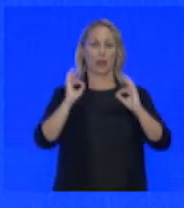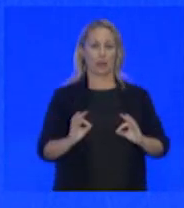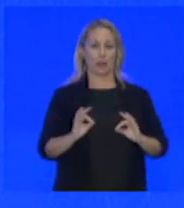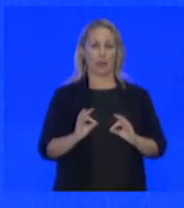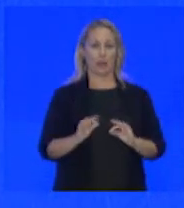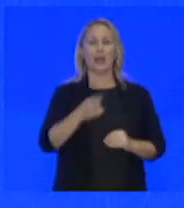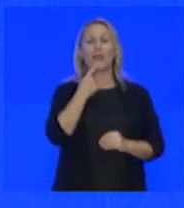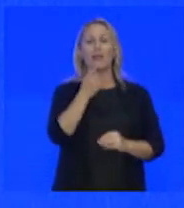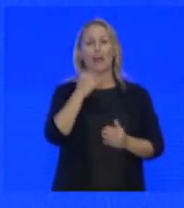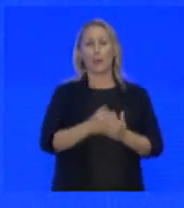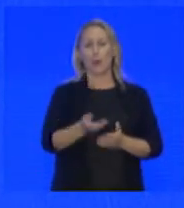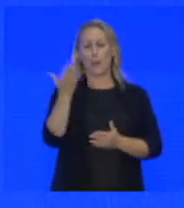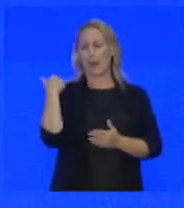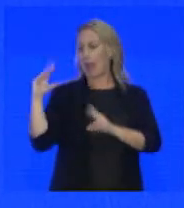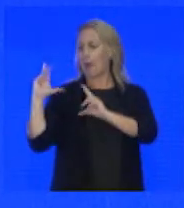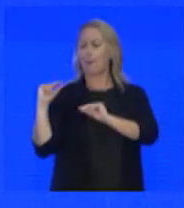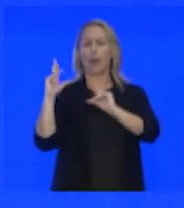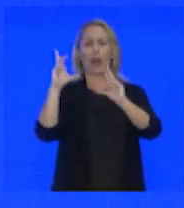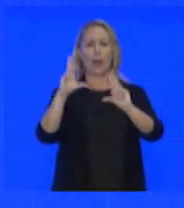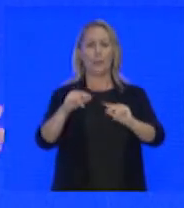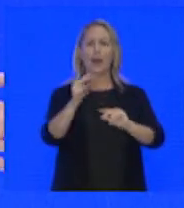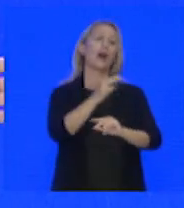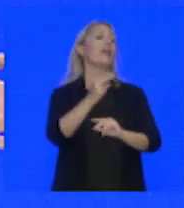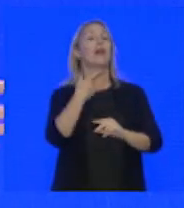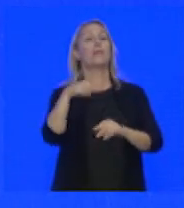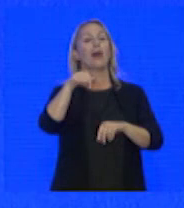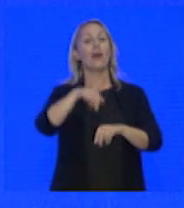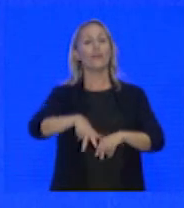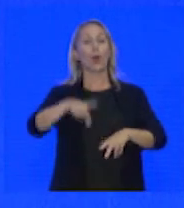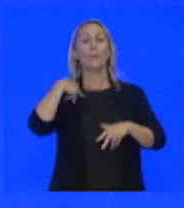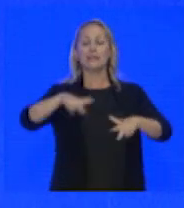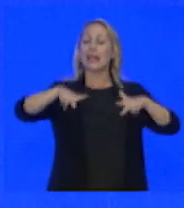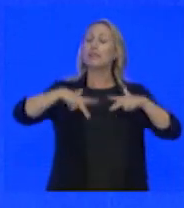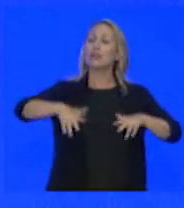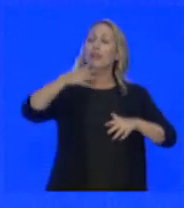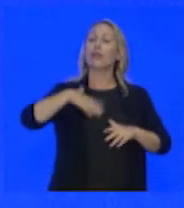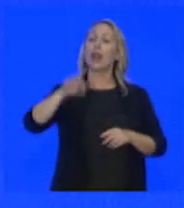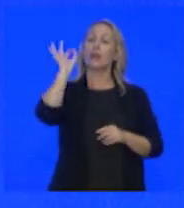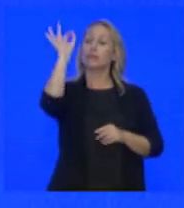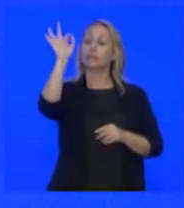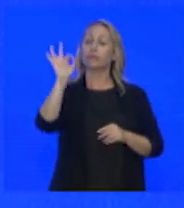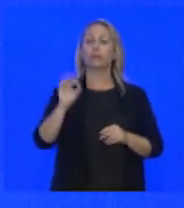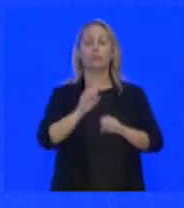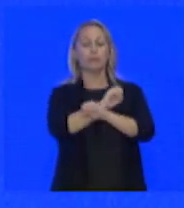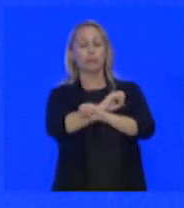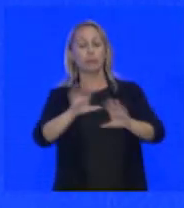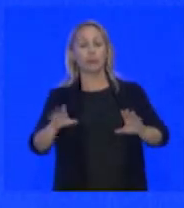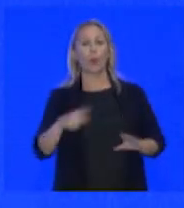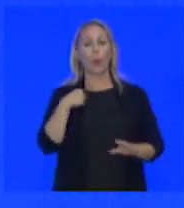ακολουθήσω την πεπατημένη της διασποράς των κυβερνητικών στόχων μέσα στα επόμενα χρόνια. Θα